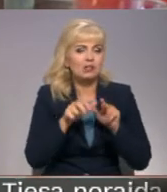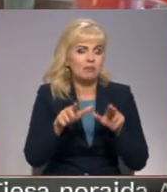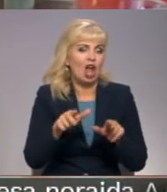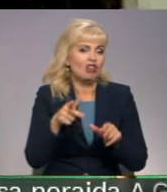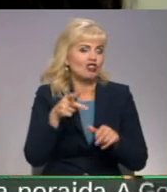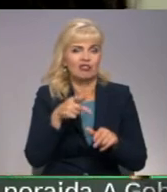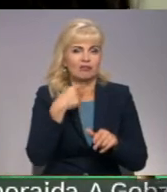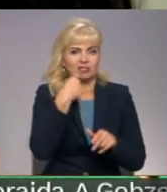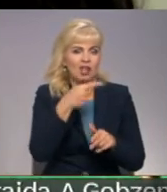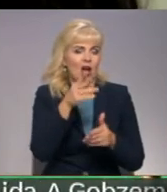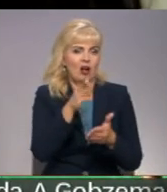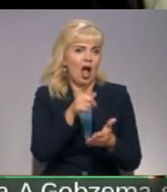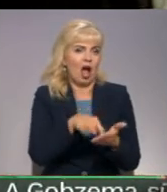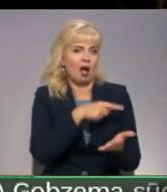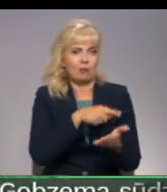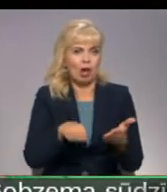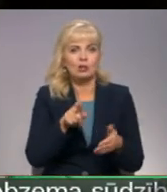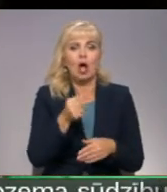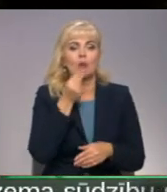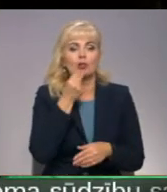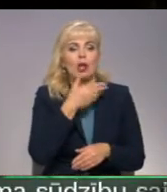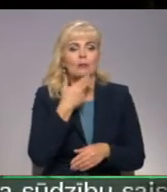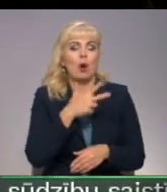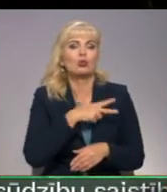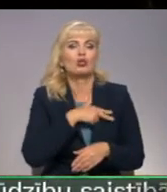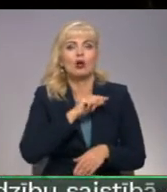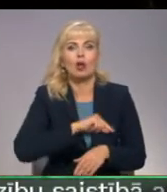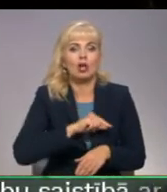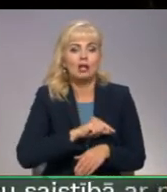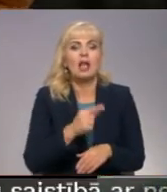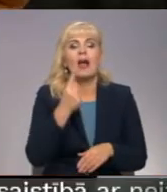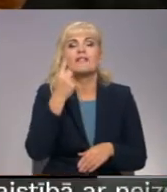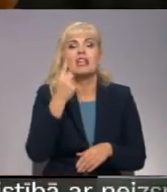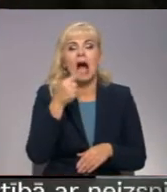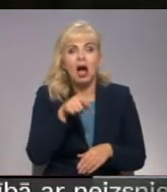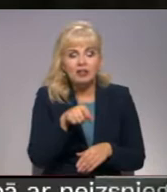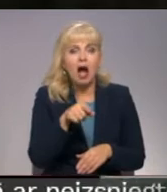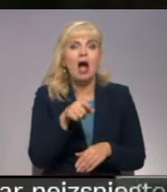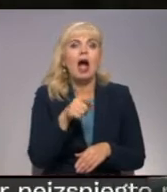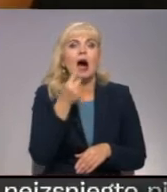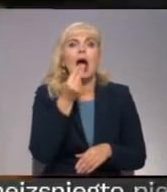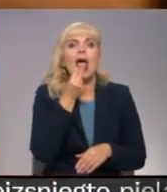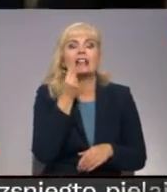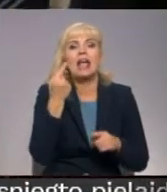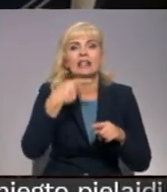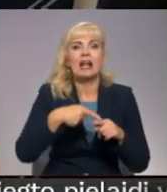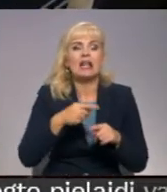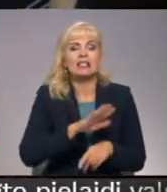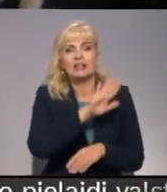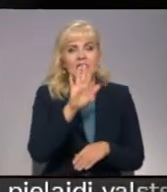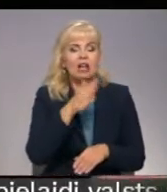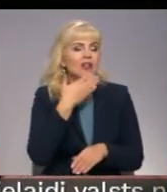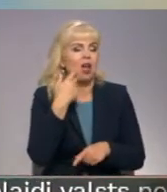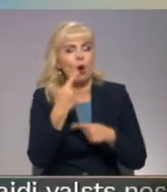uzskata, ka pusdienām nav tikai sociāls raksturs. Daudziem bērniem tā ir vienīgā sabalansētā maltīta dienā, un te nav runa par